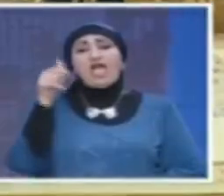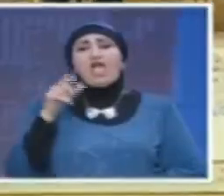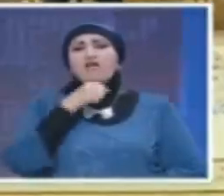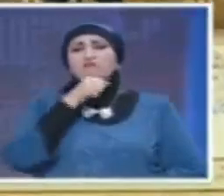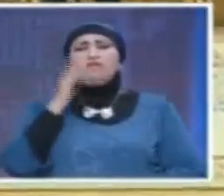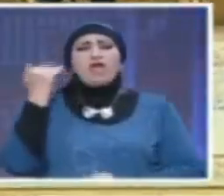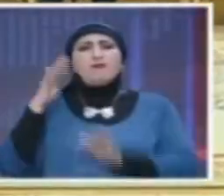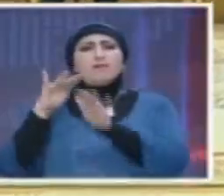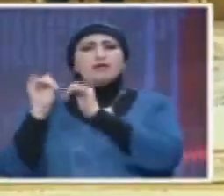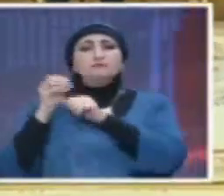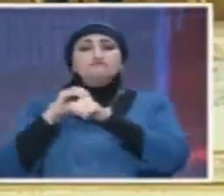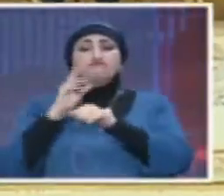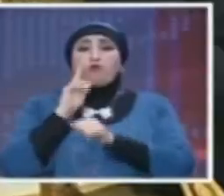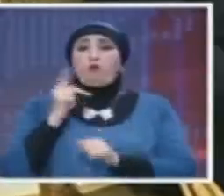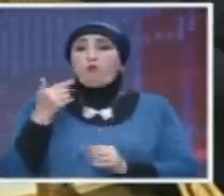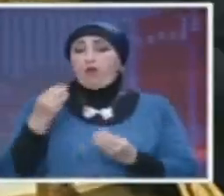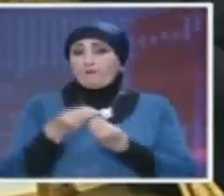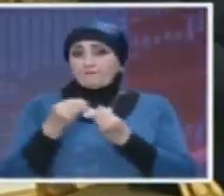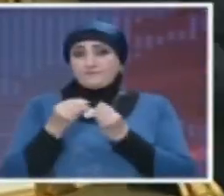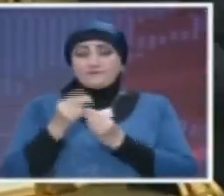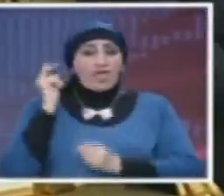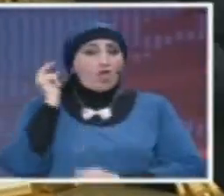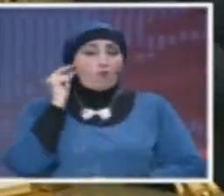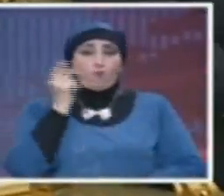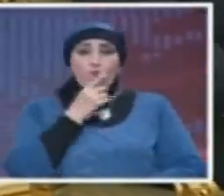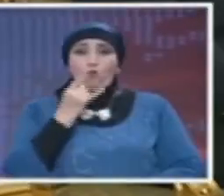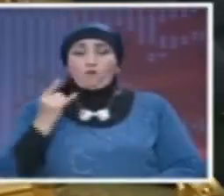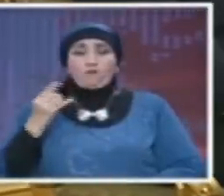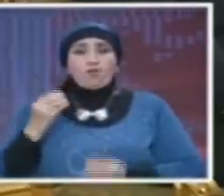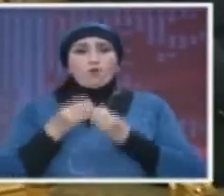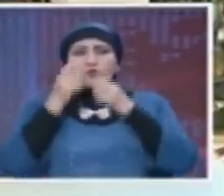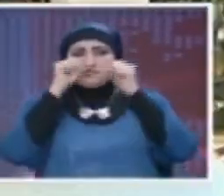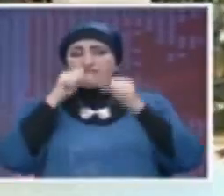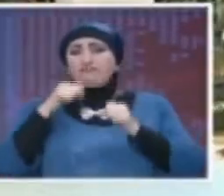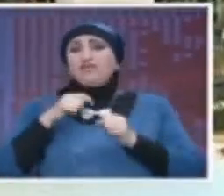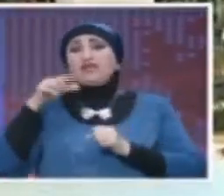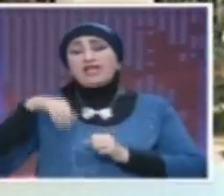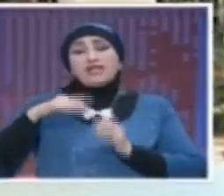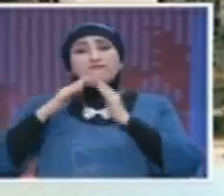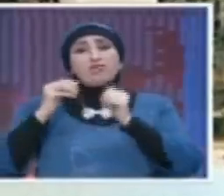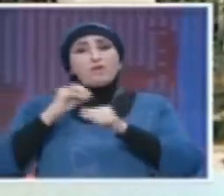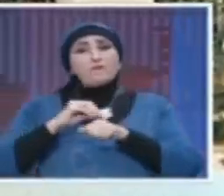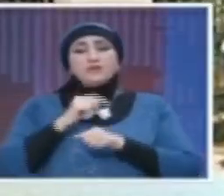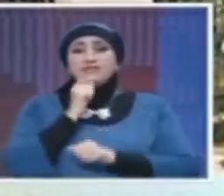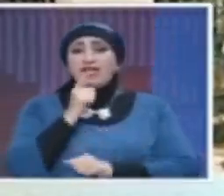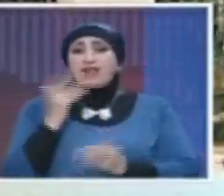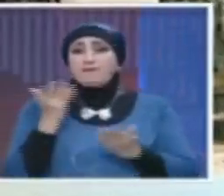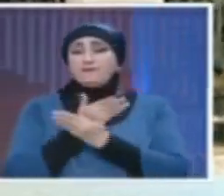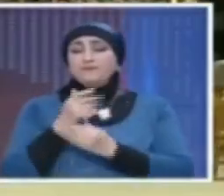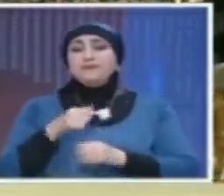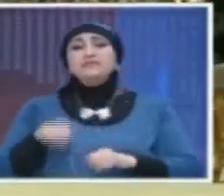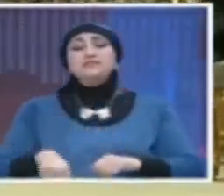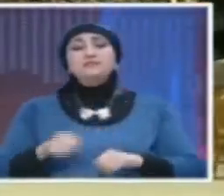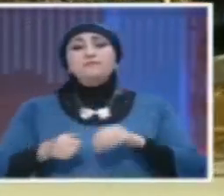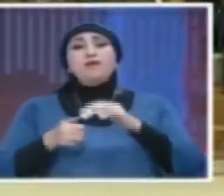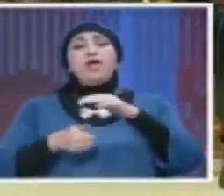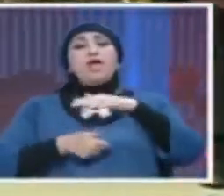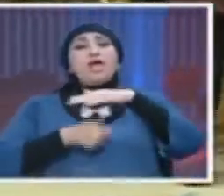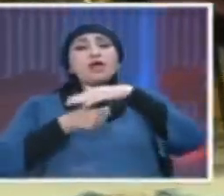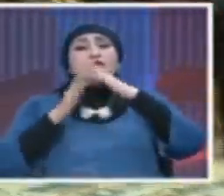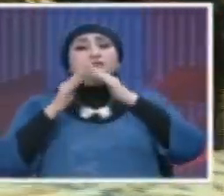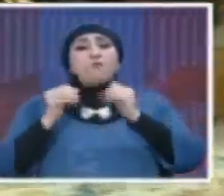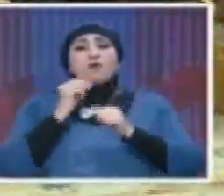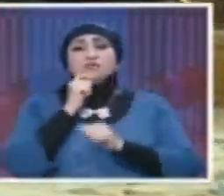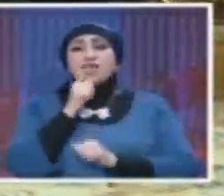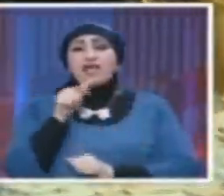كامل رئيس المخابرات العامة ومشاركة سفير ناميبيا بالقاهرة. المتحدث الرسمي باسم رئاسة الجمهورية صرح